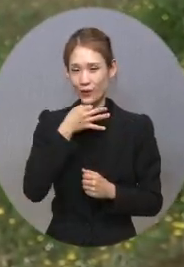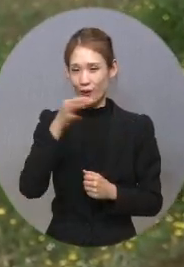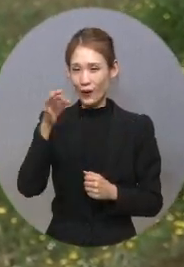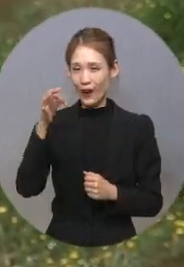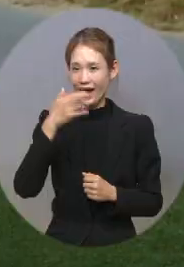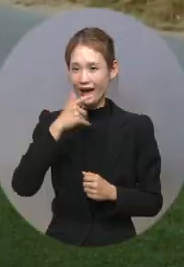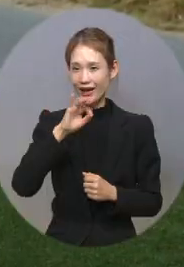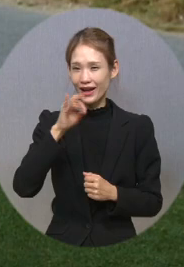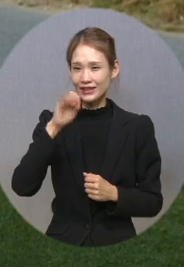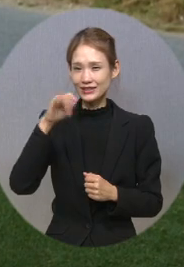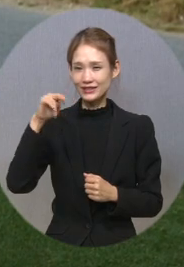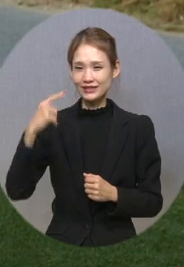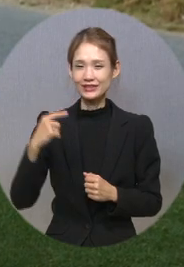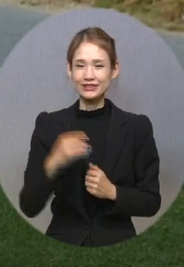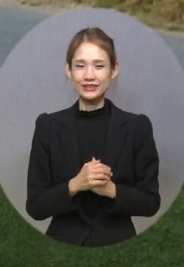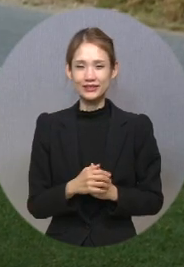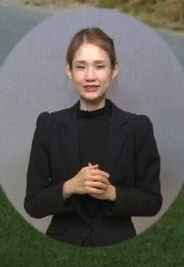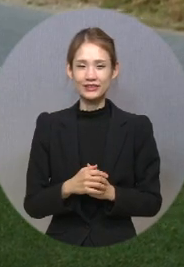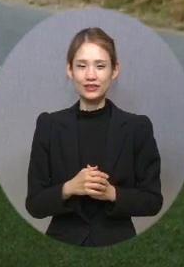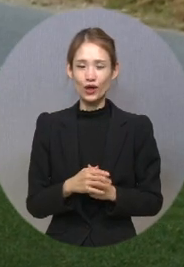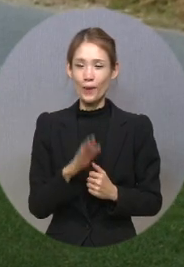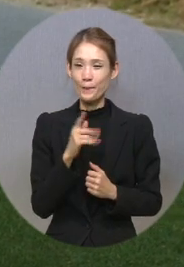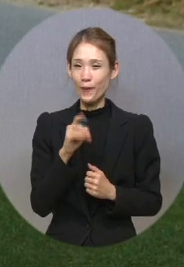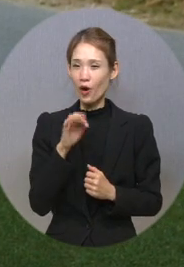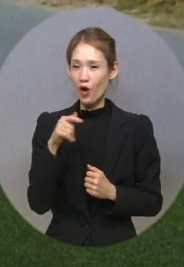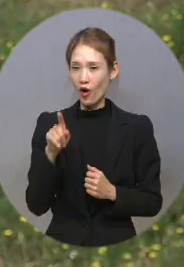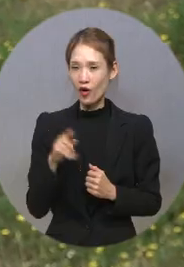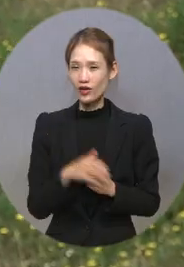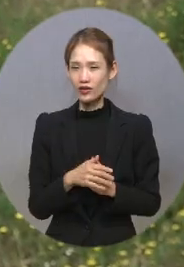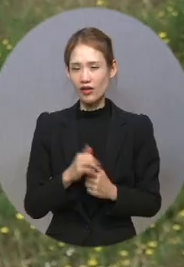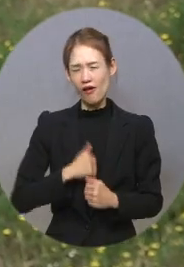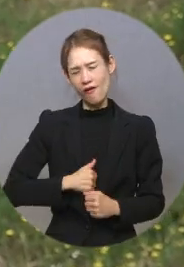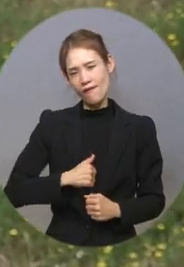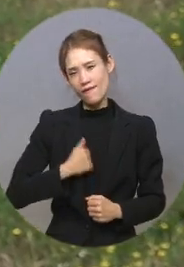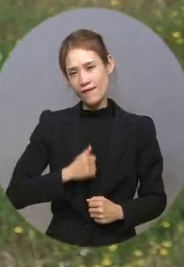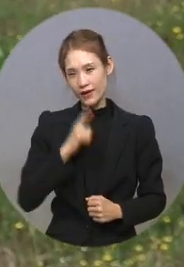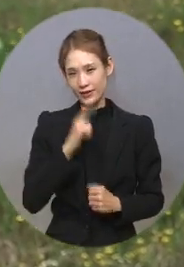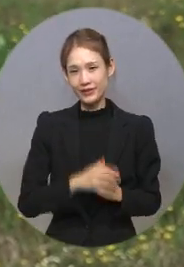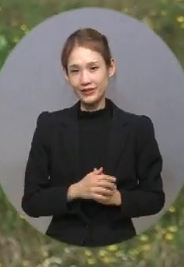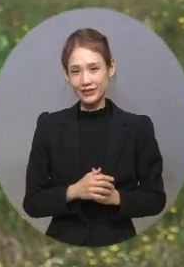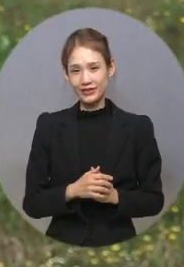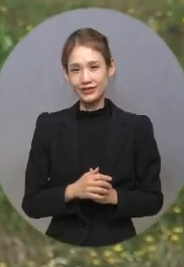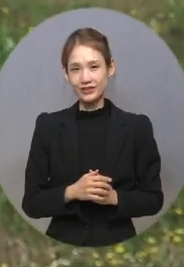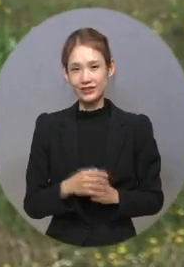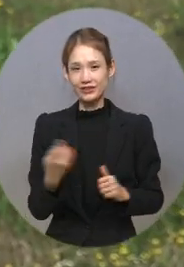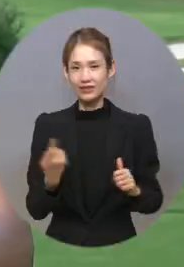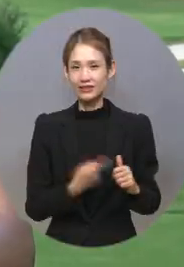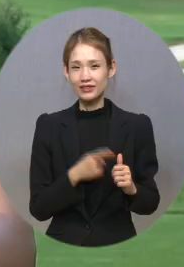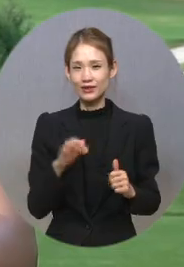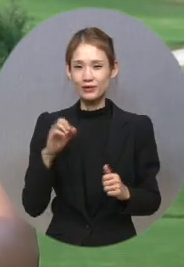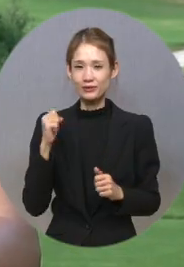우 그러면 벙커. 벙커 열받아야 돼. 욕해도 돼. 벙커